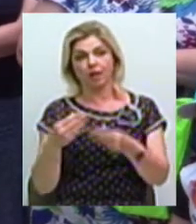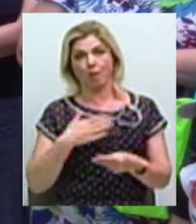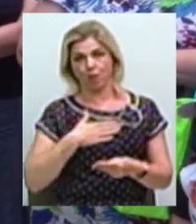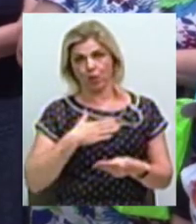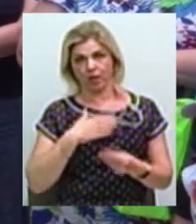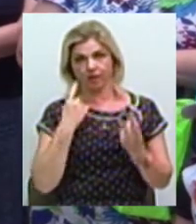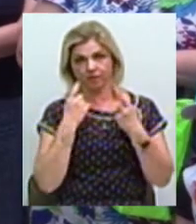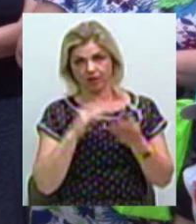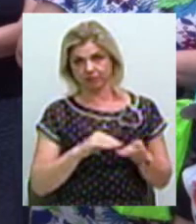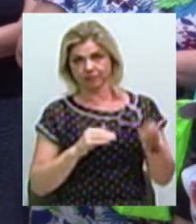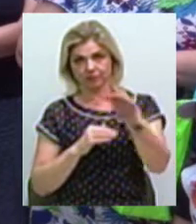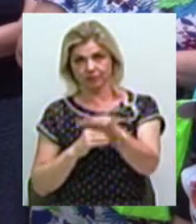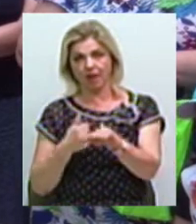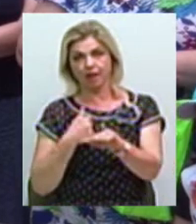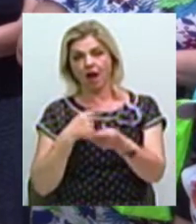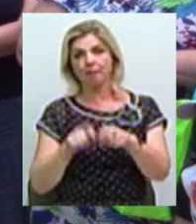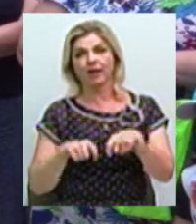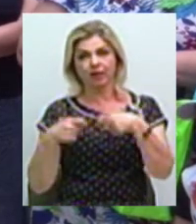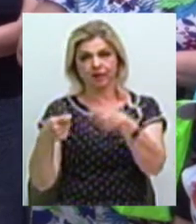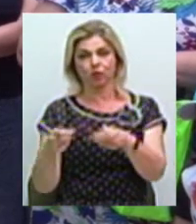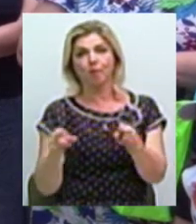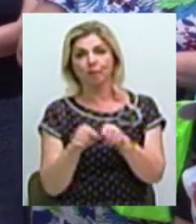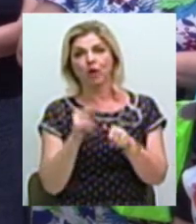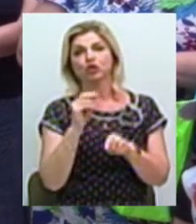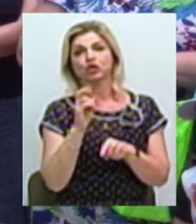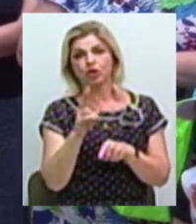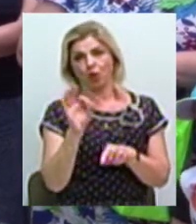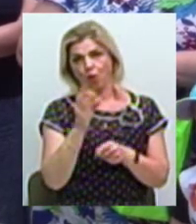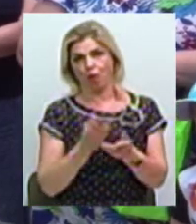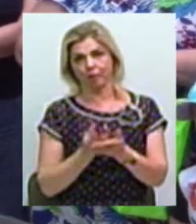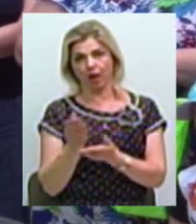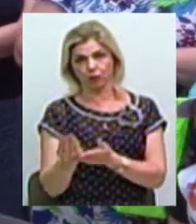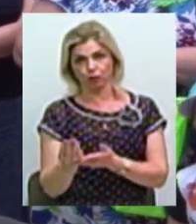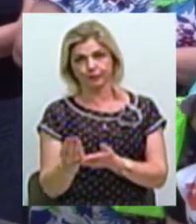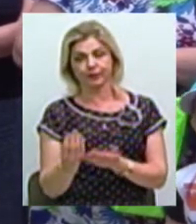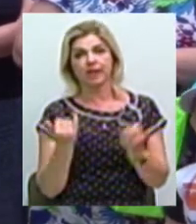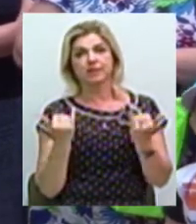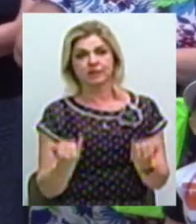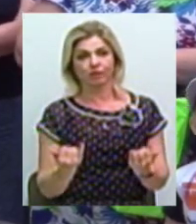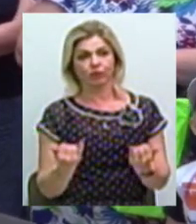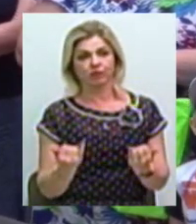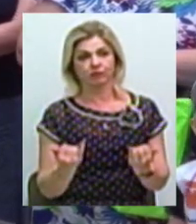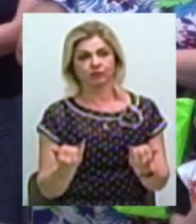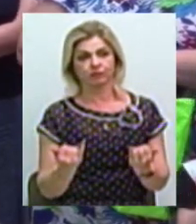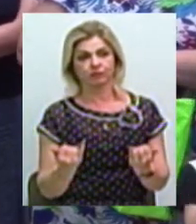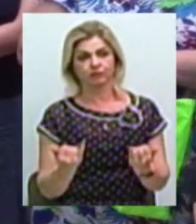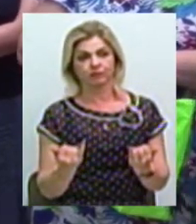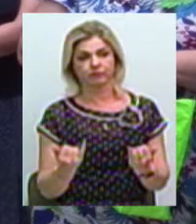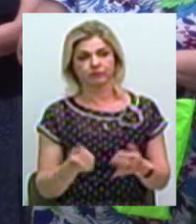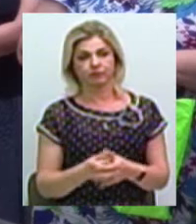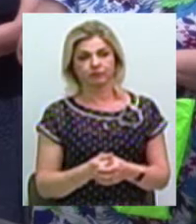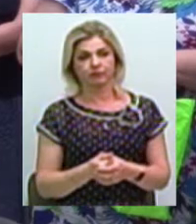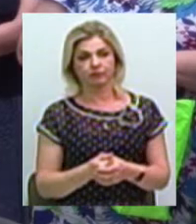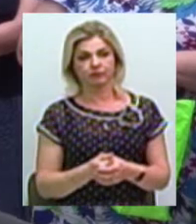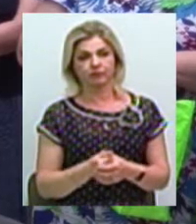даних, які я їм передаю разом з чеками про оплату. На сьогоднішній день, от